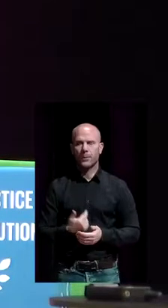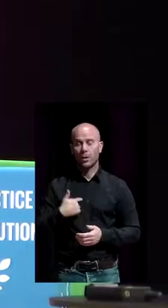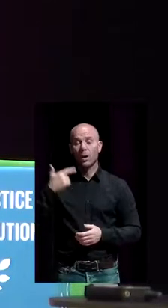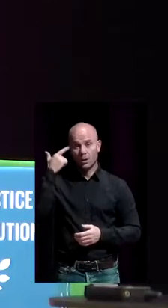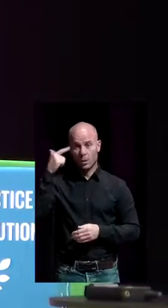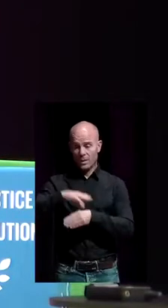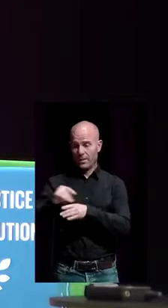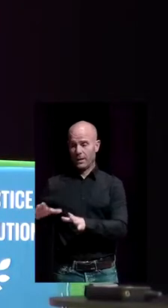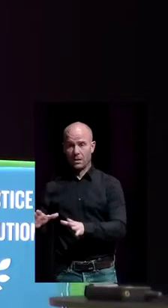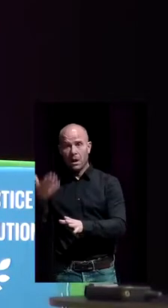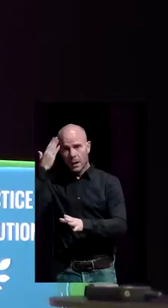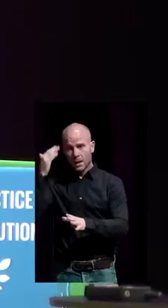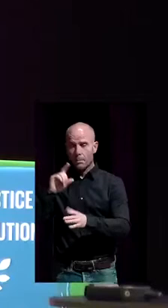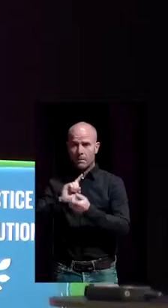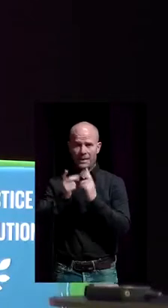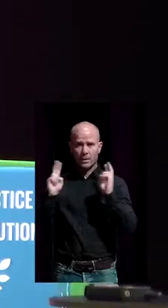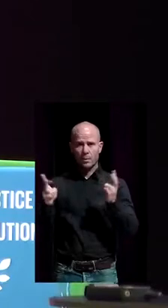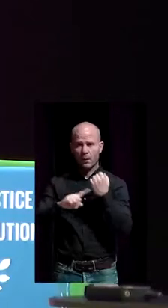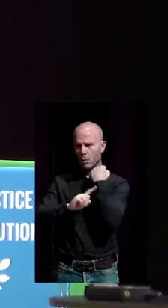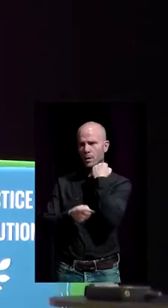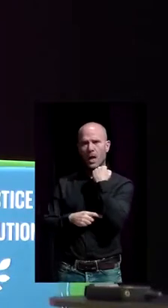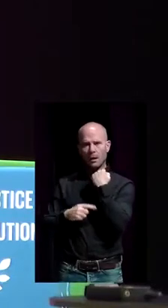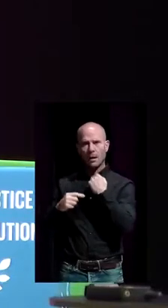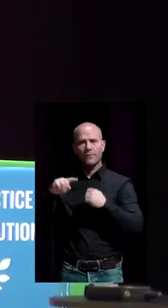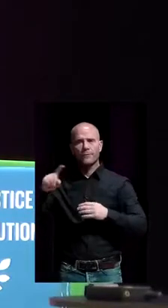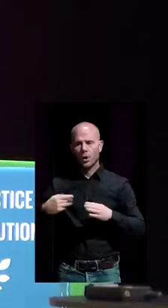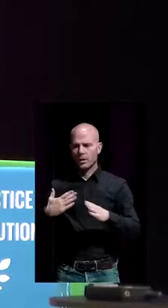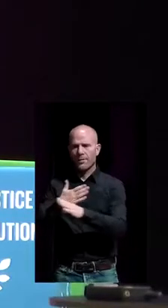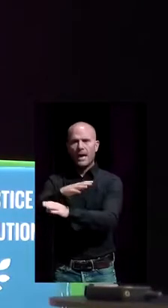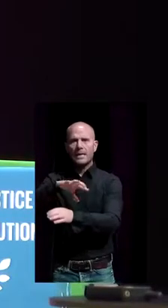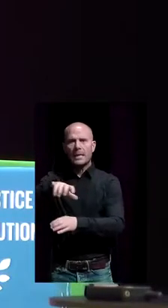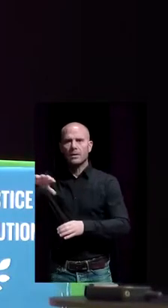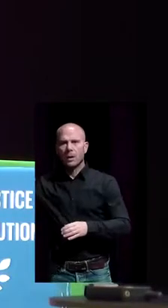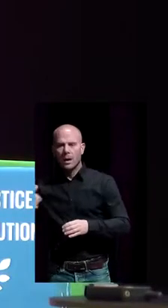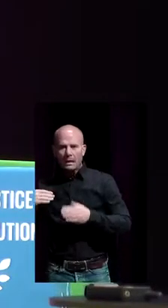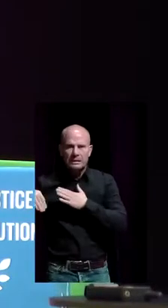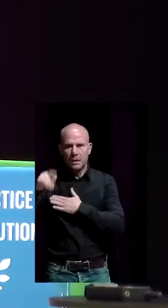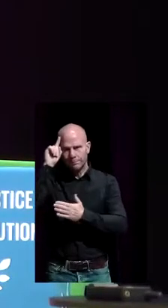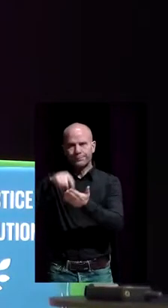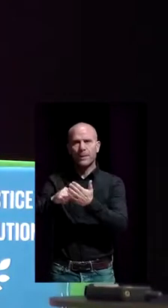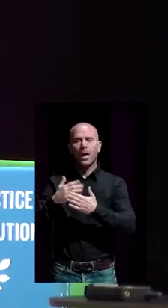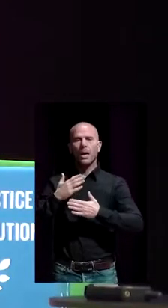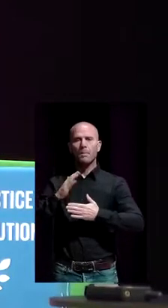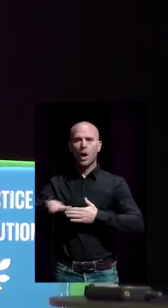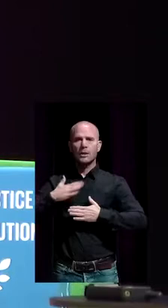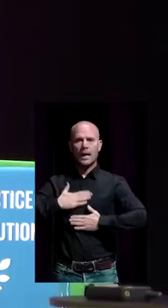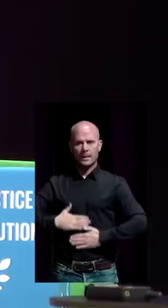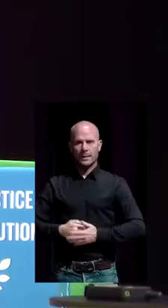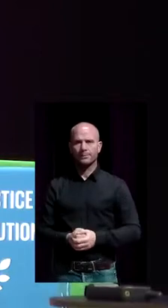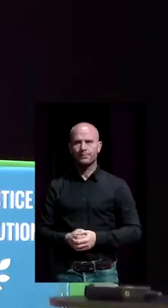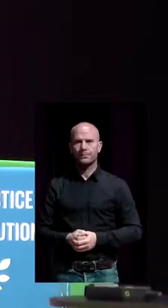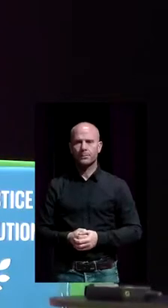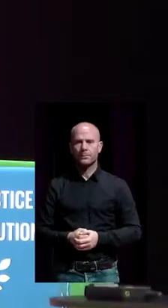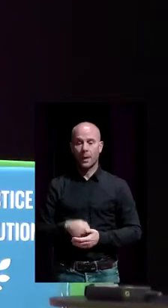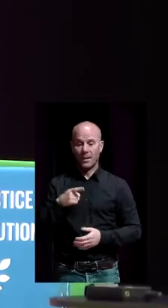Sverige kan bli en modell för tvärsektoriella insatser för barnhälsa. I det här arbetet är det